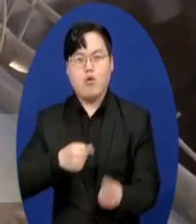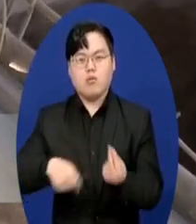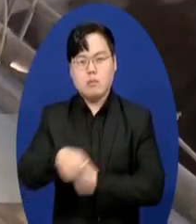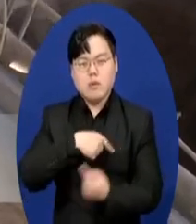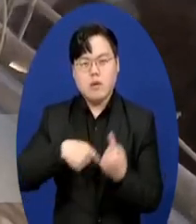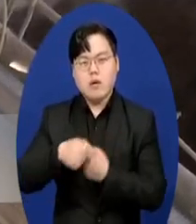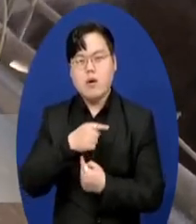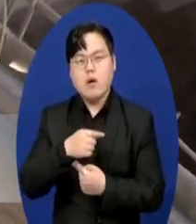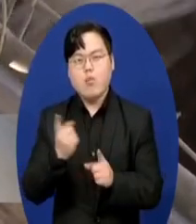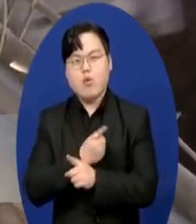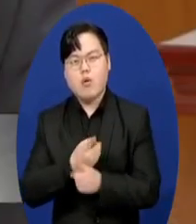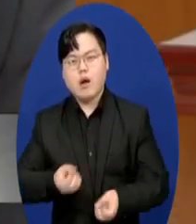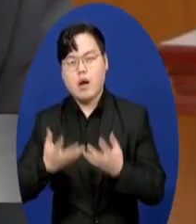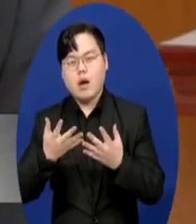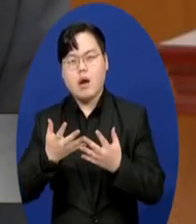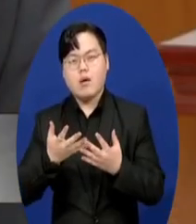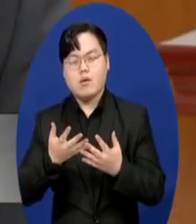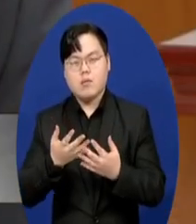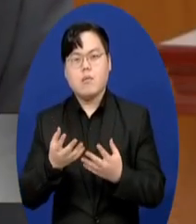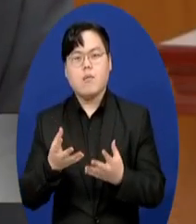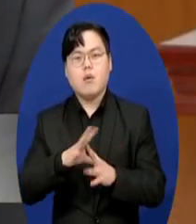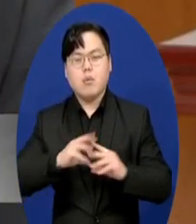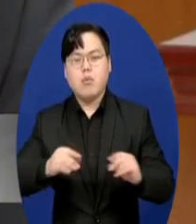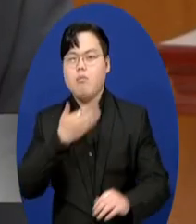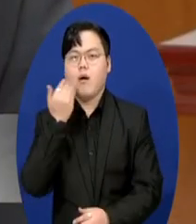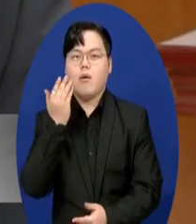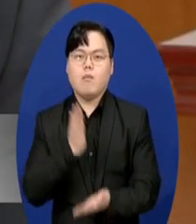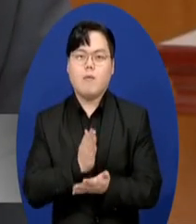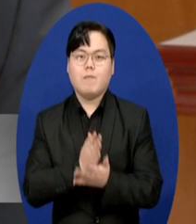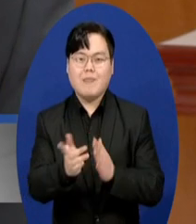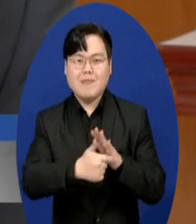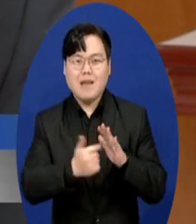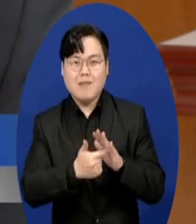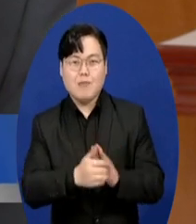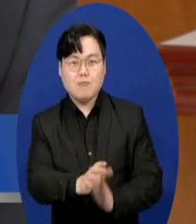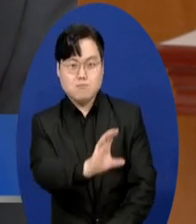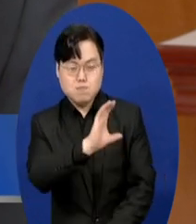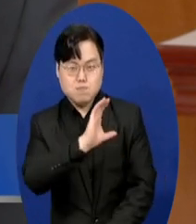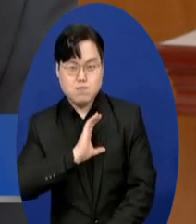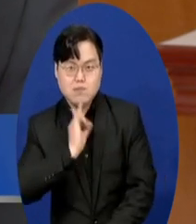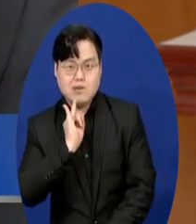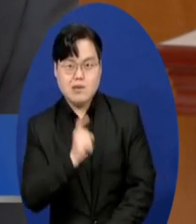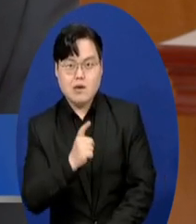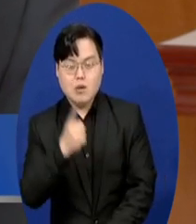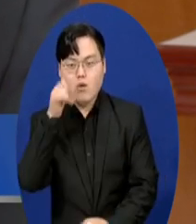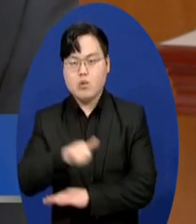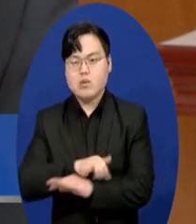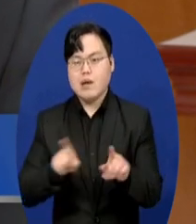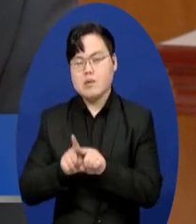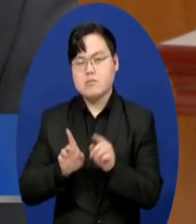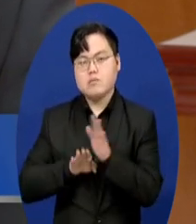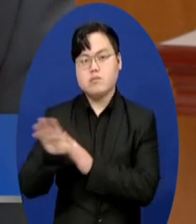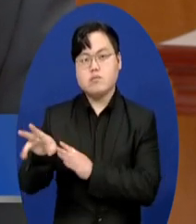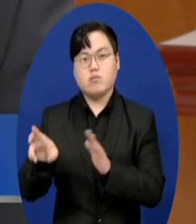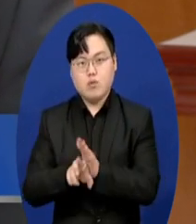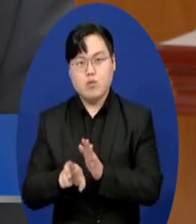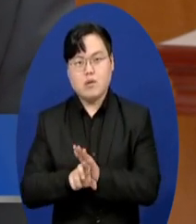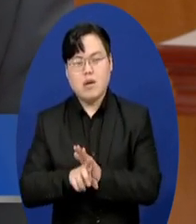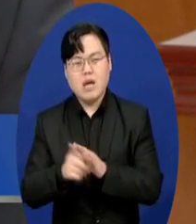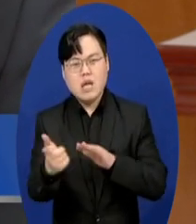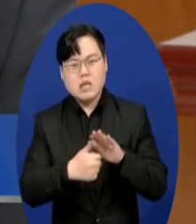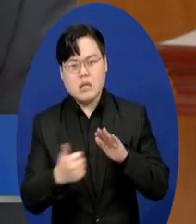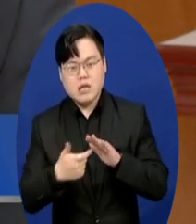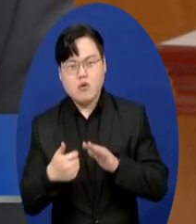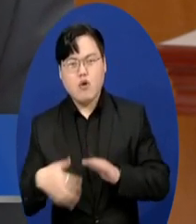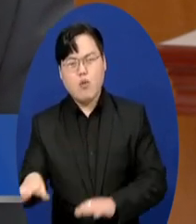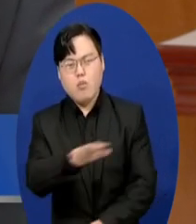үзэгдэл буухгүй байгааг судлаачид хэлж байна. Татвар хэрэгцээ хэмжээ хурааж авалт хэрэг хэмжээ болсын үгч. Татвар бол